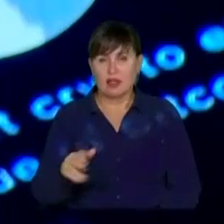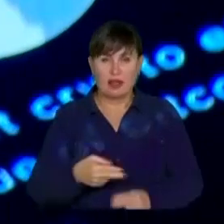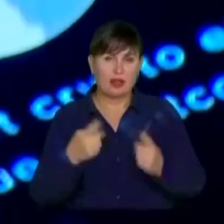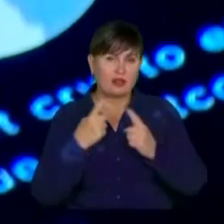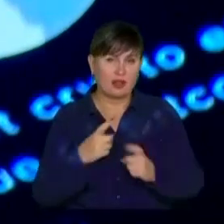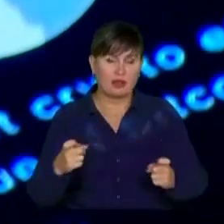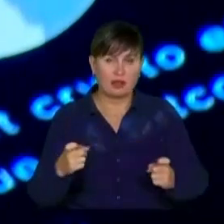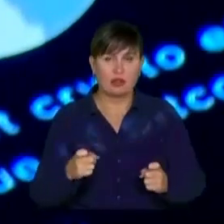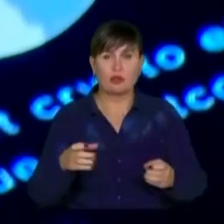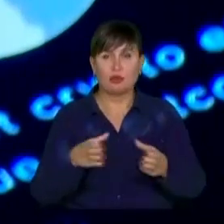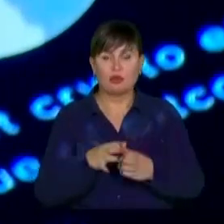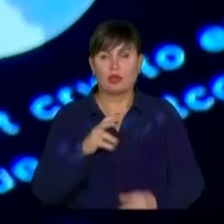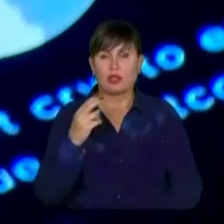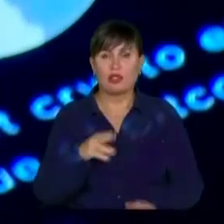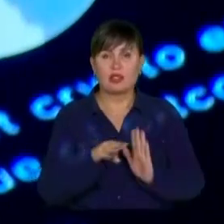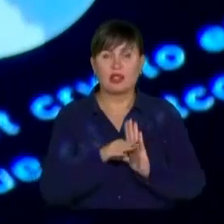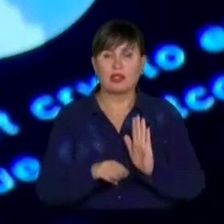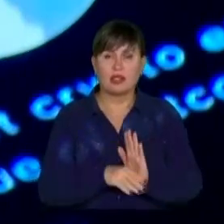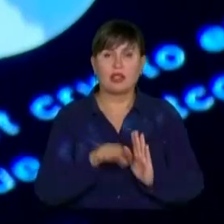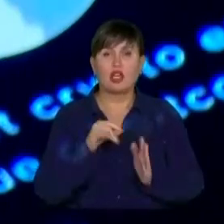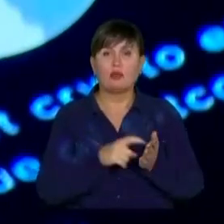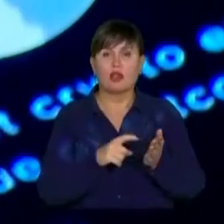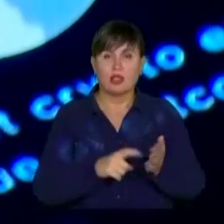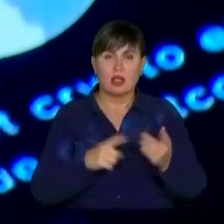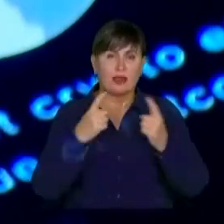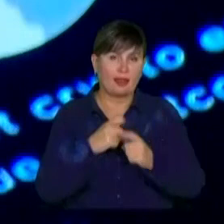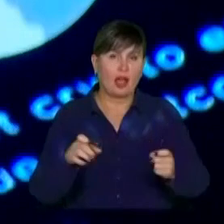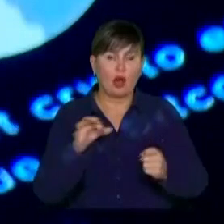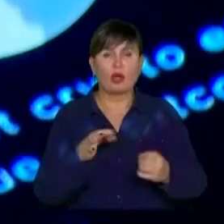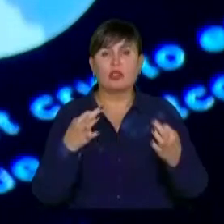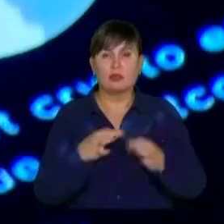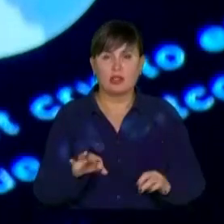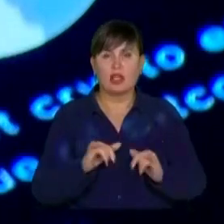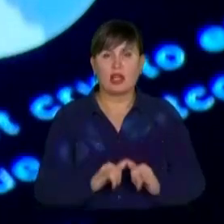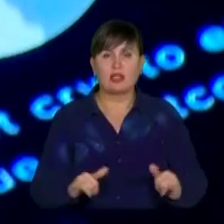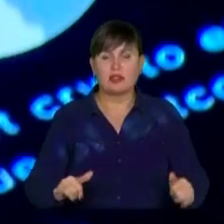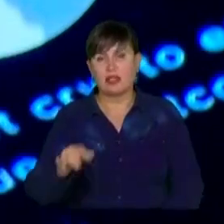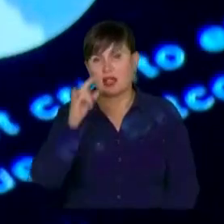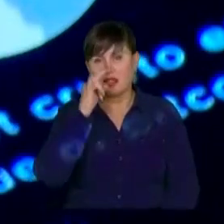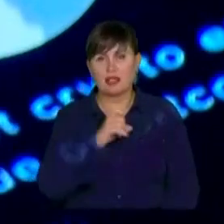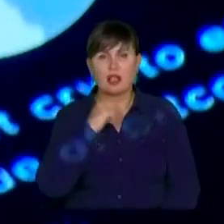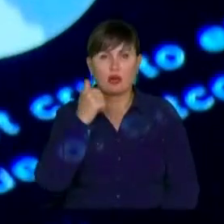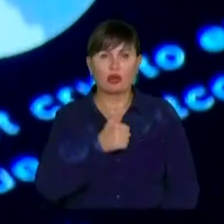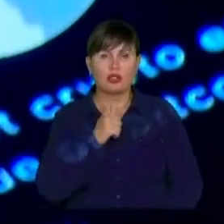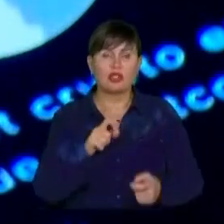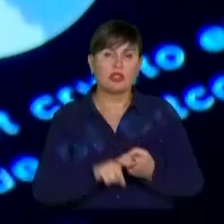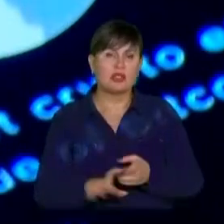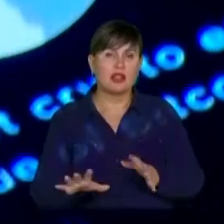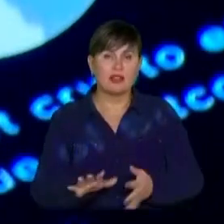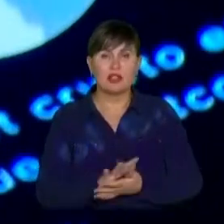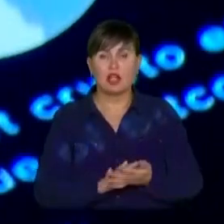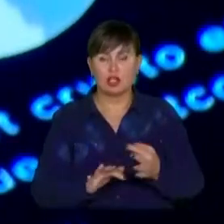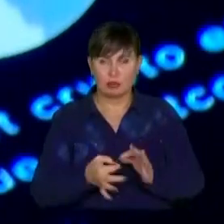информацию озвучили в Бюро национальной статистики и поделились данными о демографическом развитии Казахстана за годы независимости. Мира